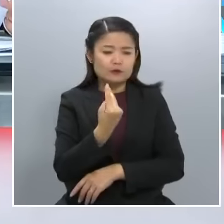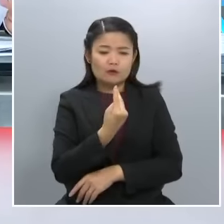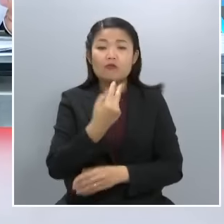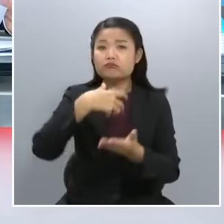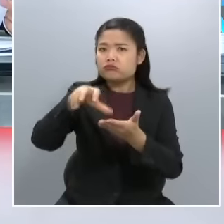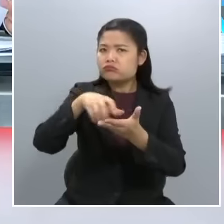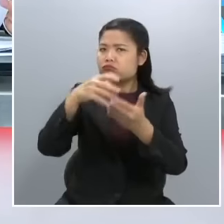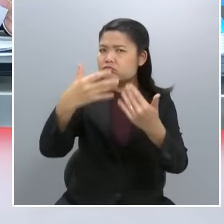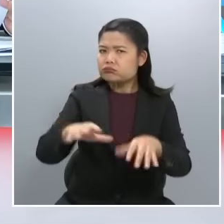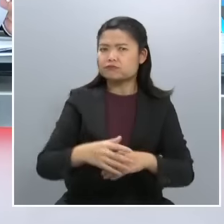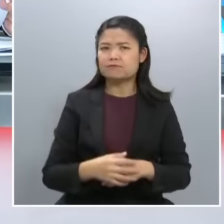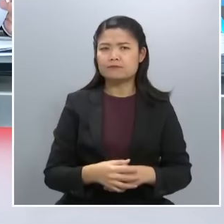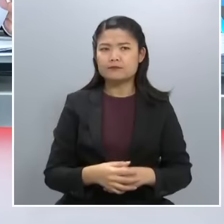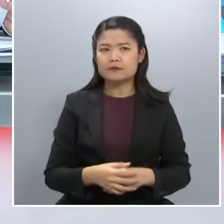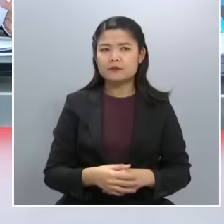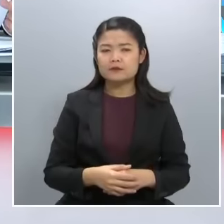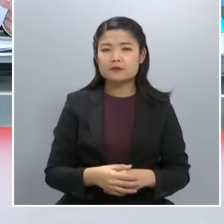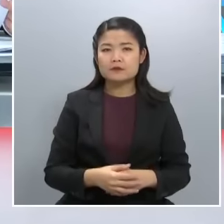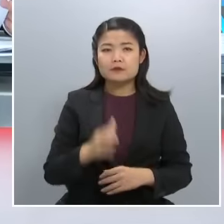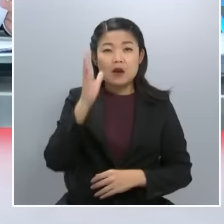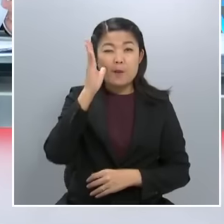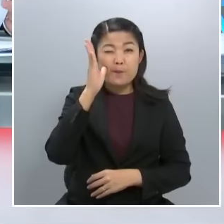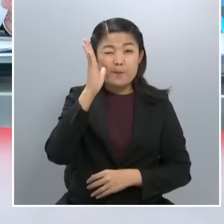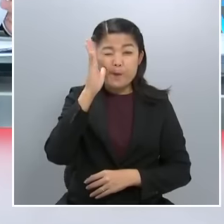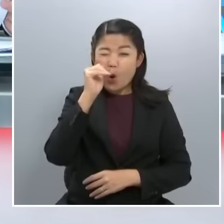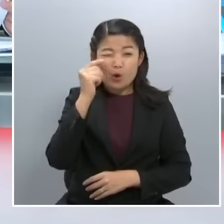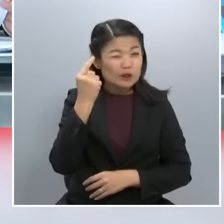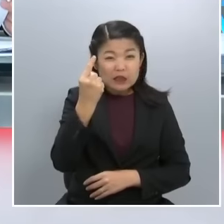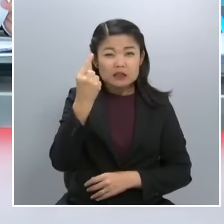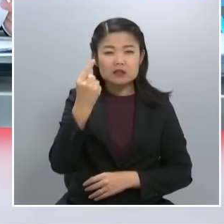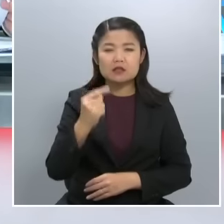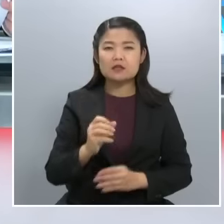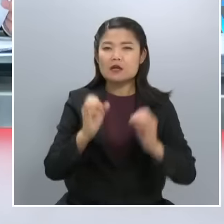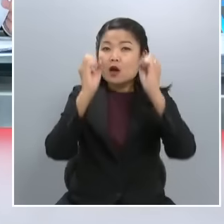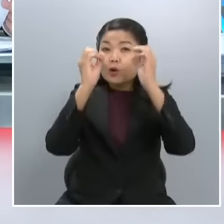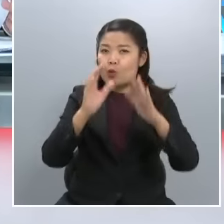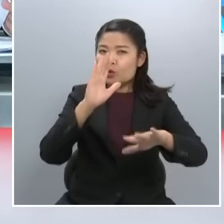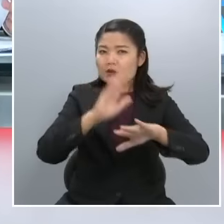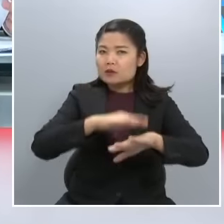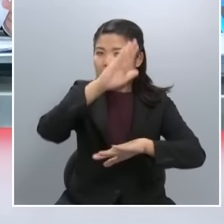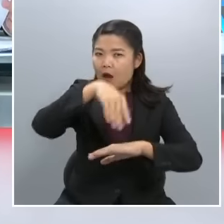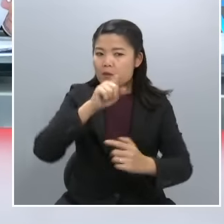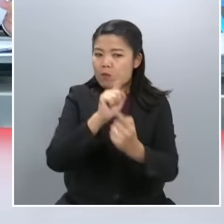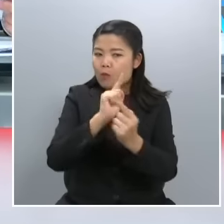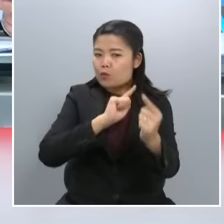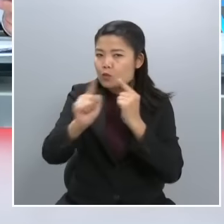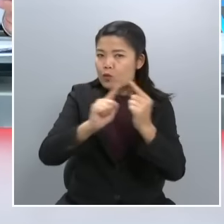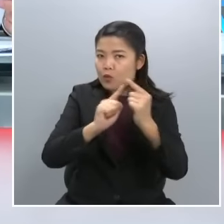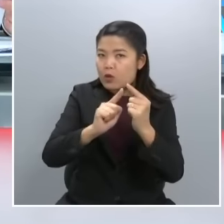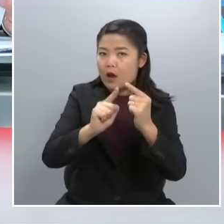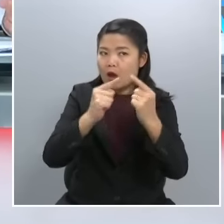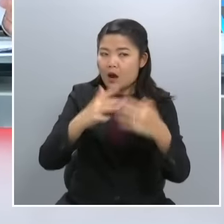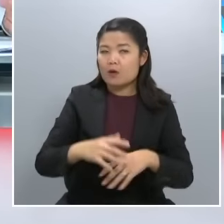ไปเรื่องราวของคุณพ่อคนนึงคุณผู้ชมครับถูกคุณครูเนี่ยเรียกไปพูดคุยพร้อมกับทางฝั่งของ